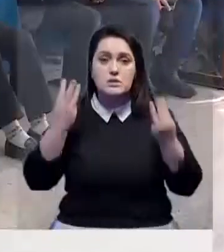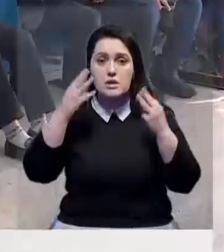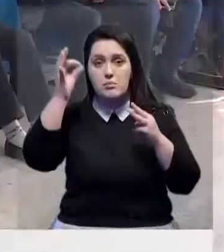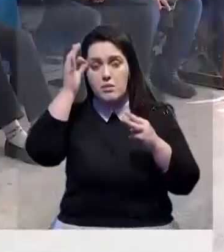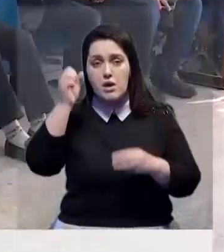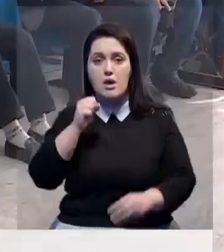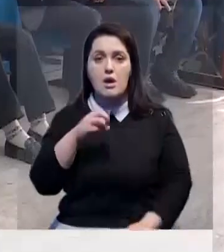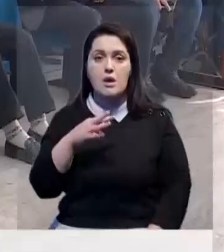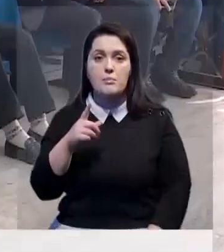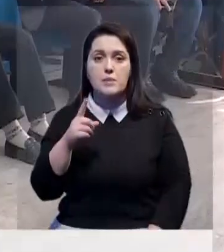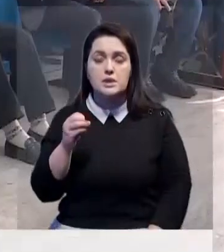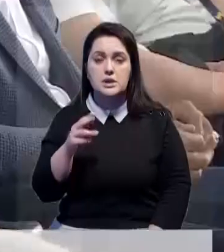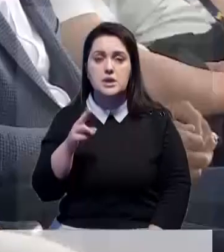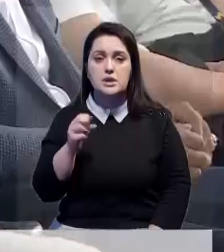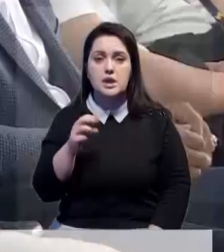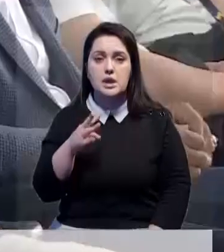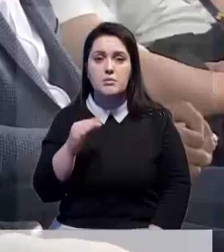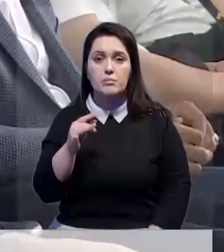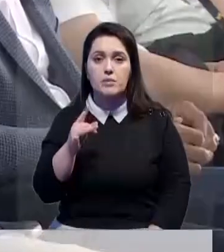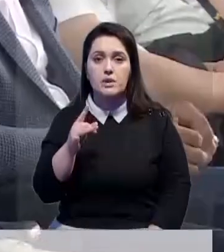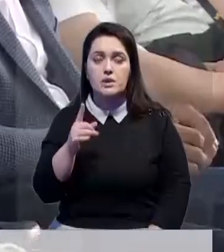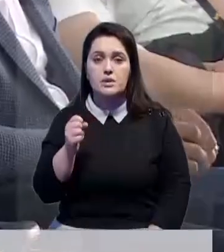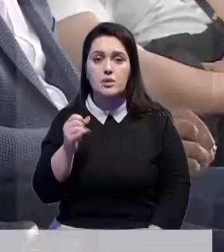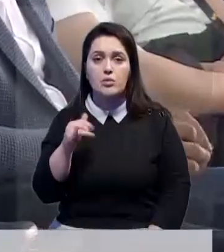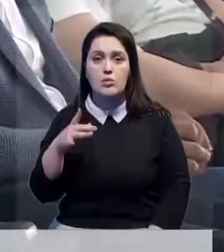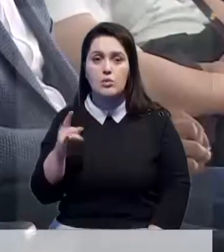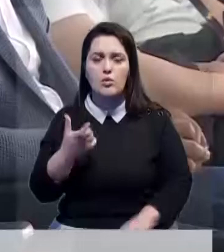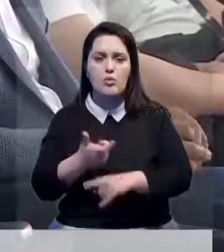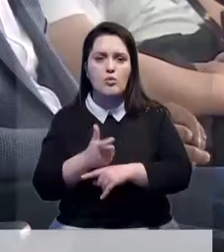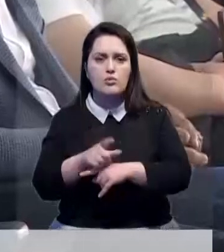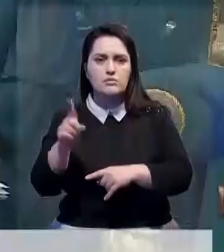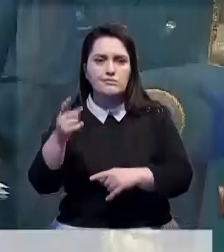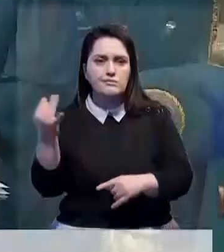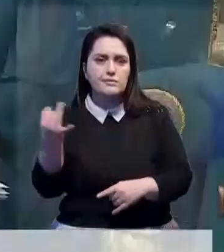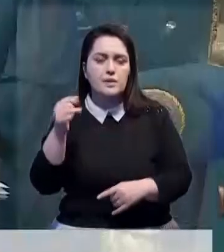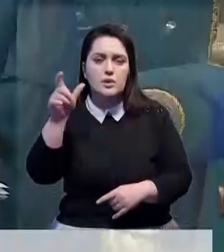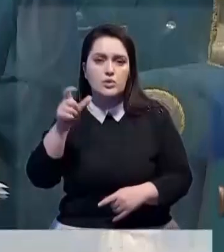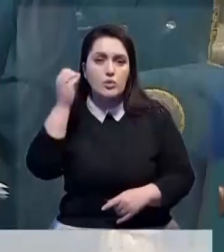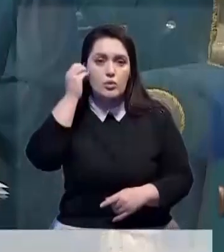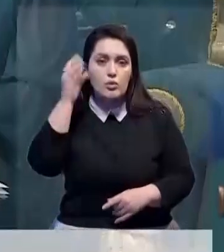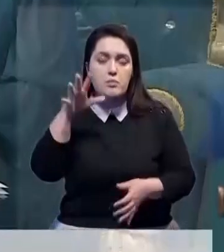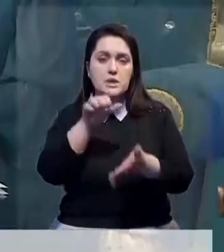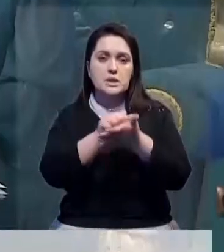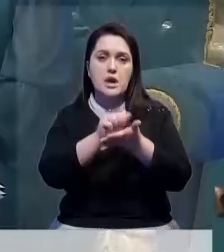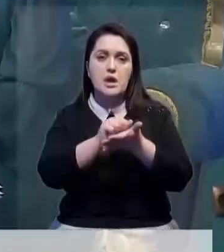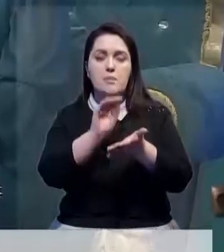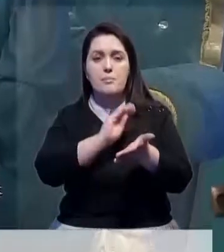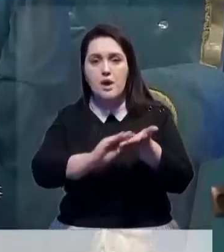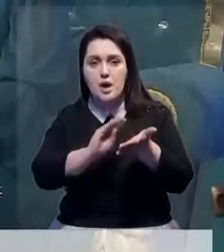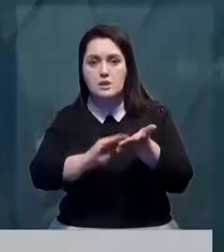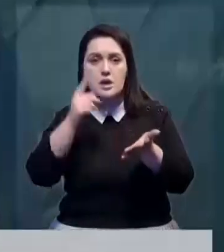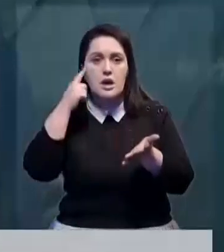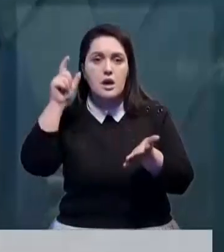писателя. Современники вспоминают, что он был очень глубоким и любознательным человеком. Занимался не